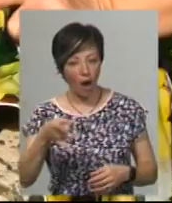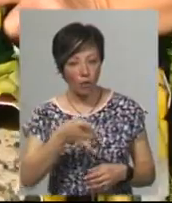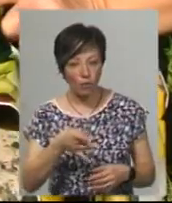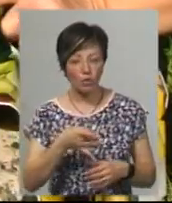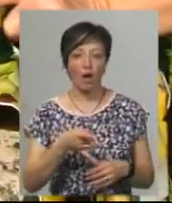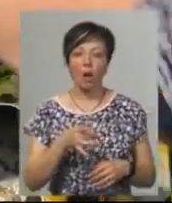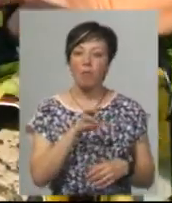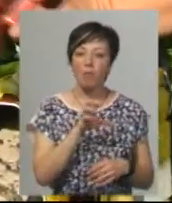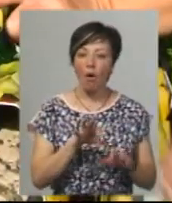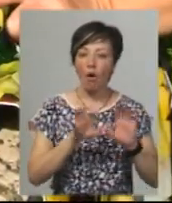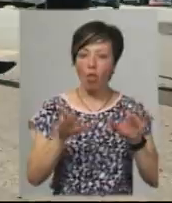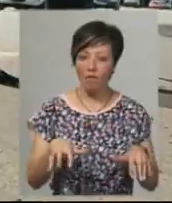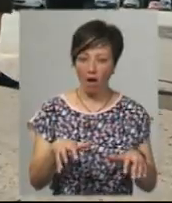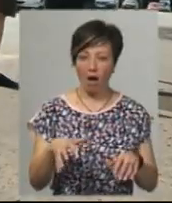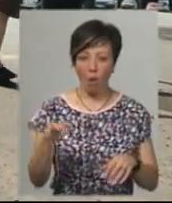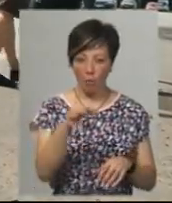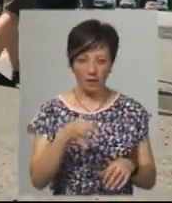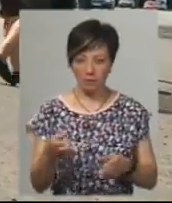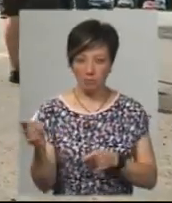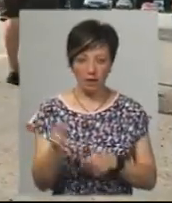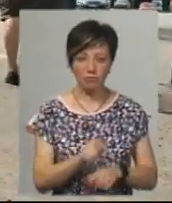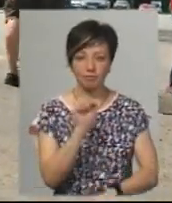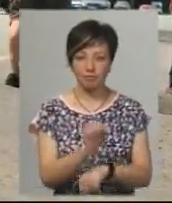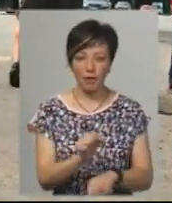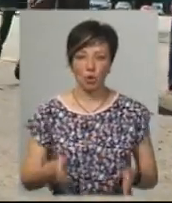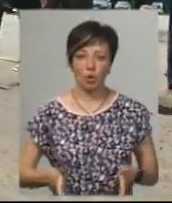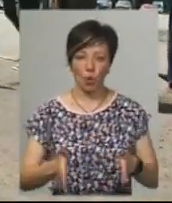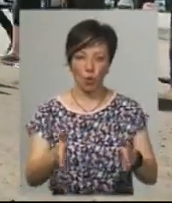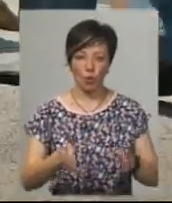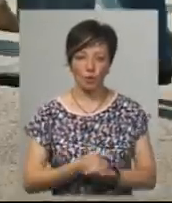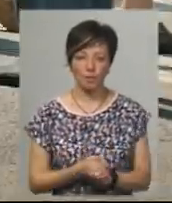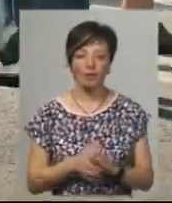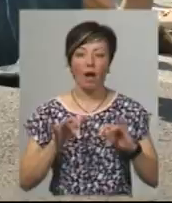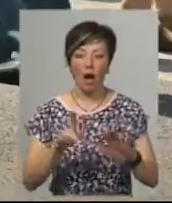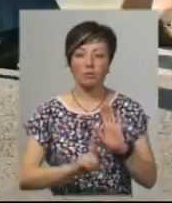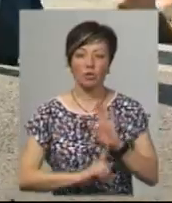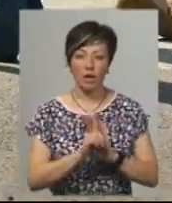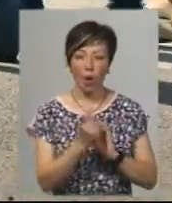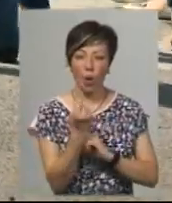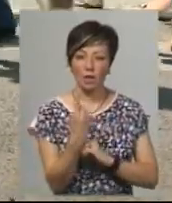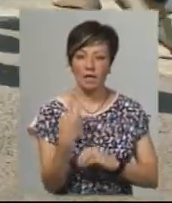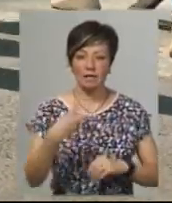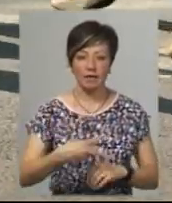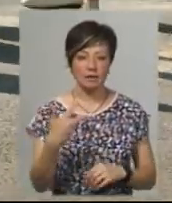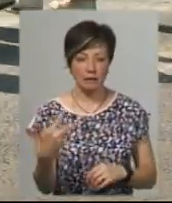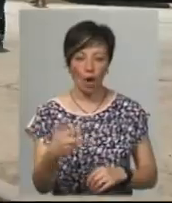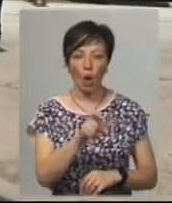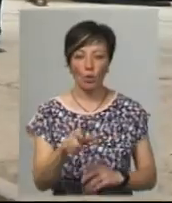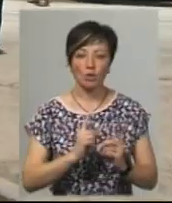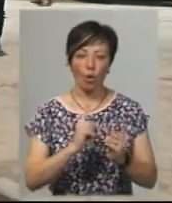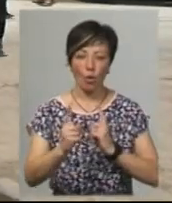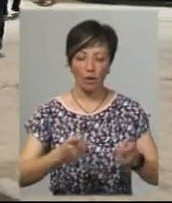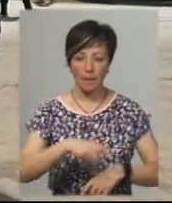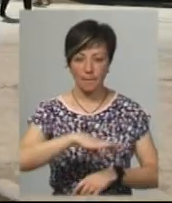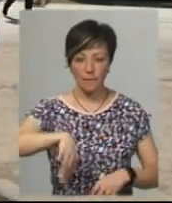Оскільки Дмитро Габінет до людей не приїхав, учасники перекрили дорогу, каже Наталія Беренда. Акція почалася об 11:23. Люди ходять